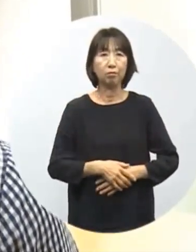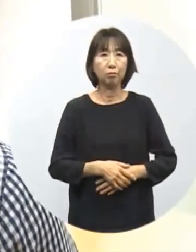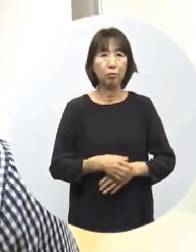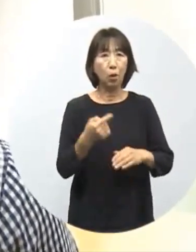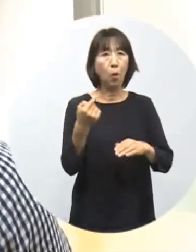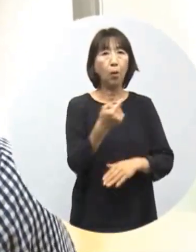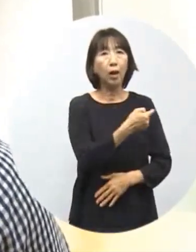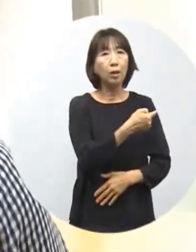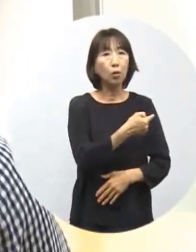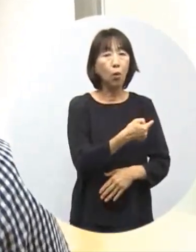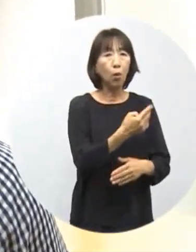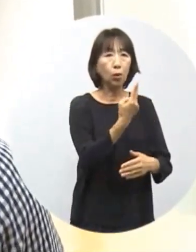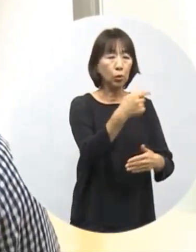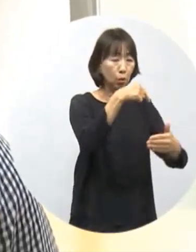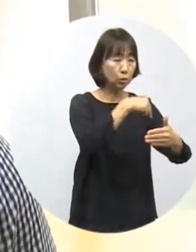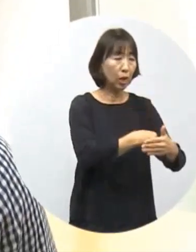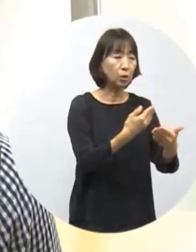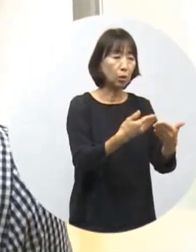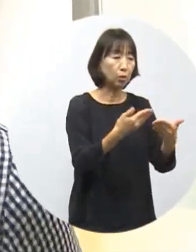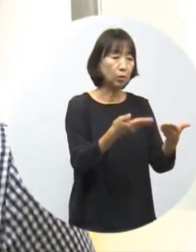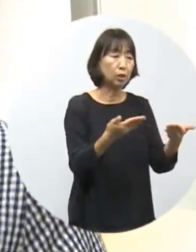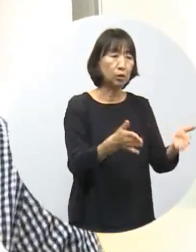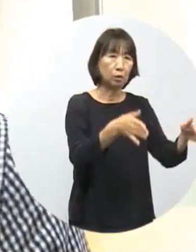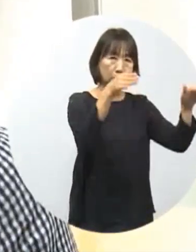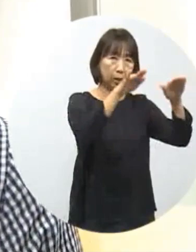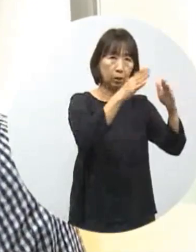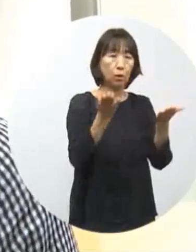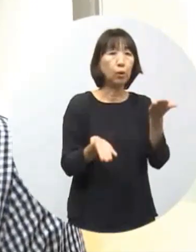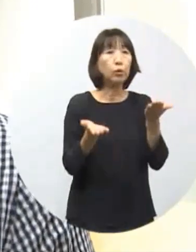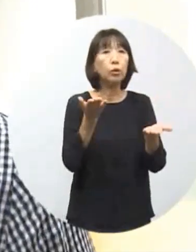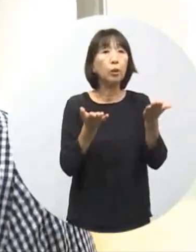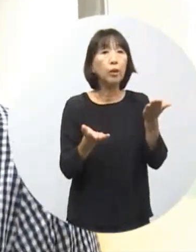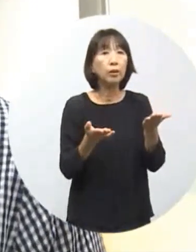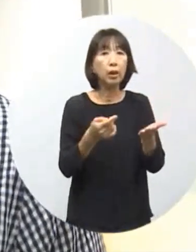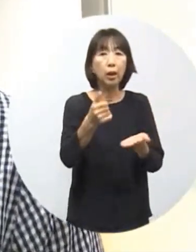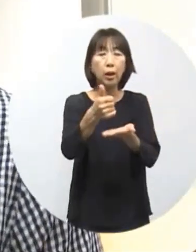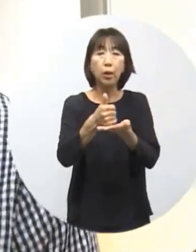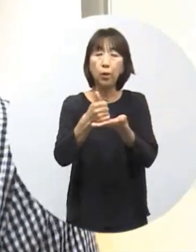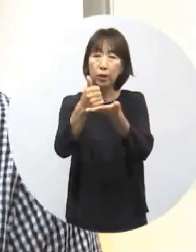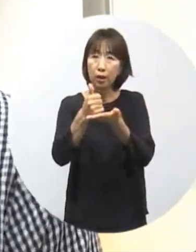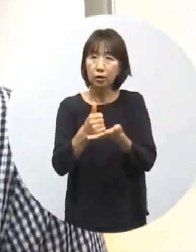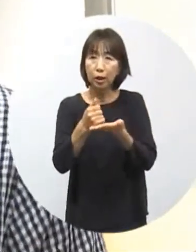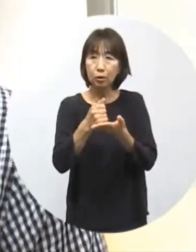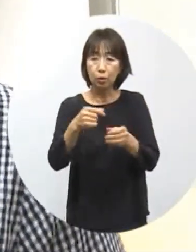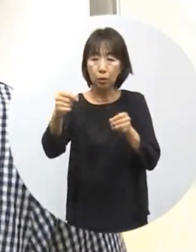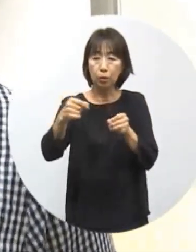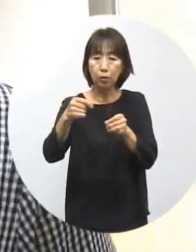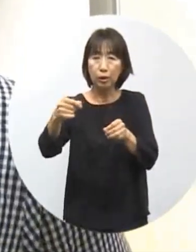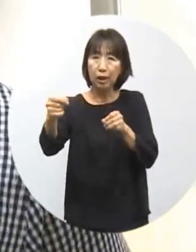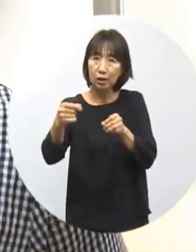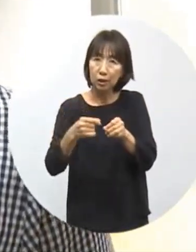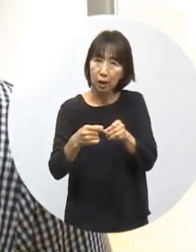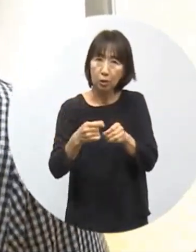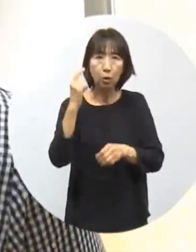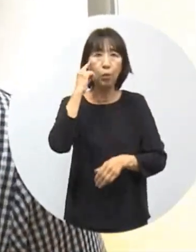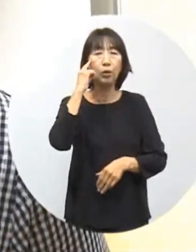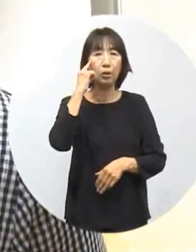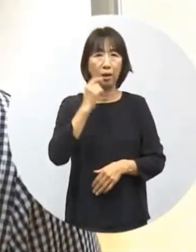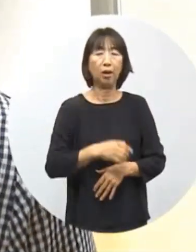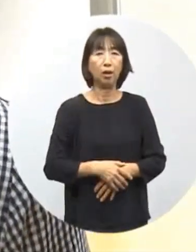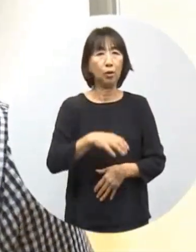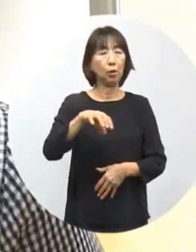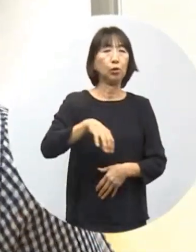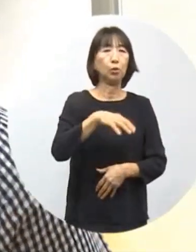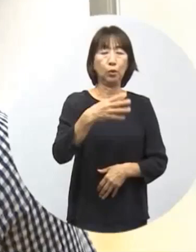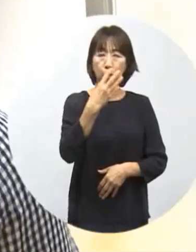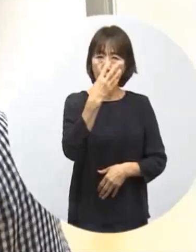他の都内の美術館と比べて結構来るお客さんとすごい距離が近いなと思って、そういうところに惹